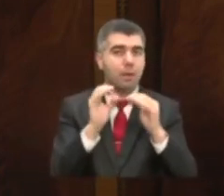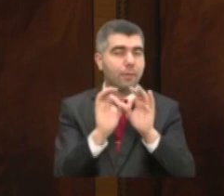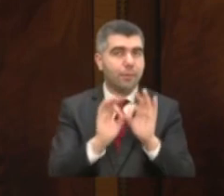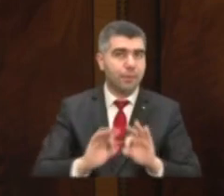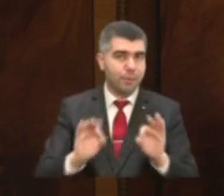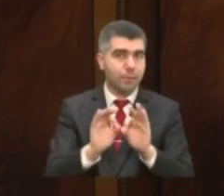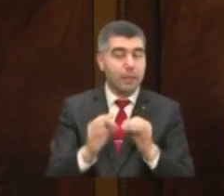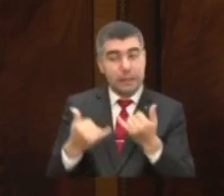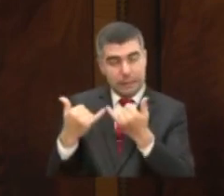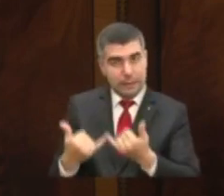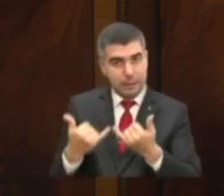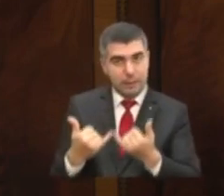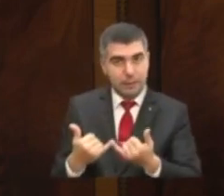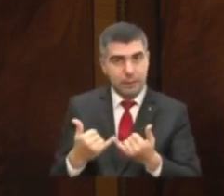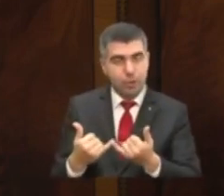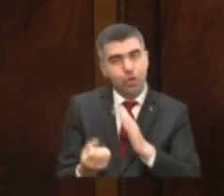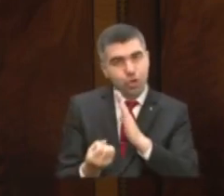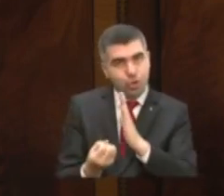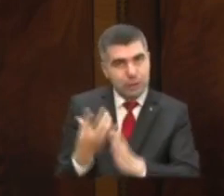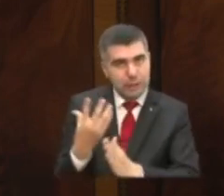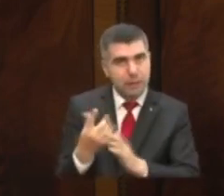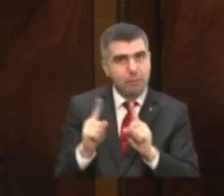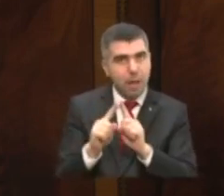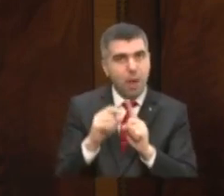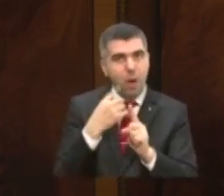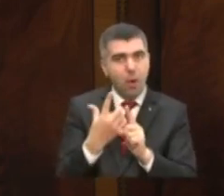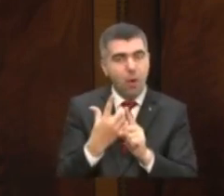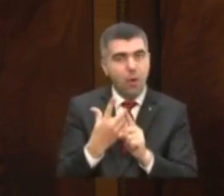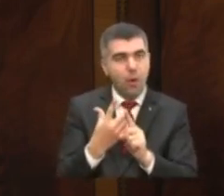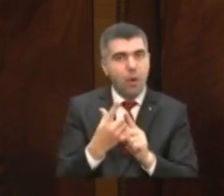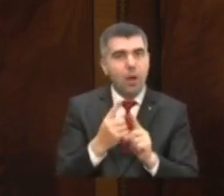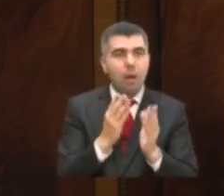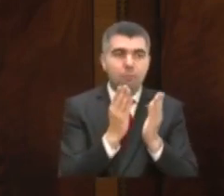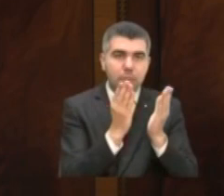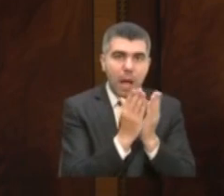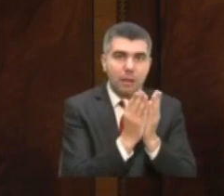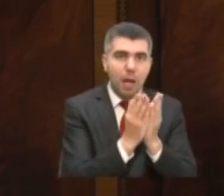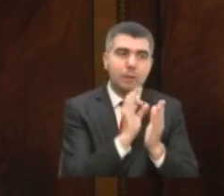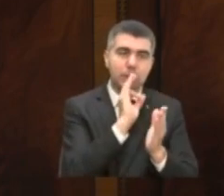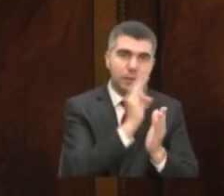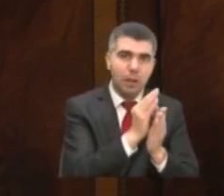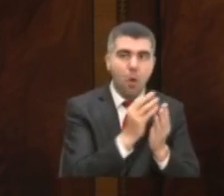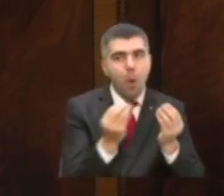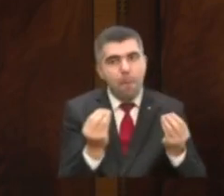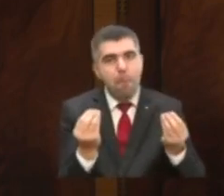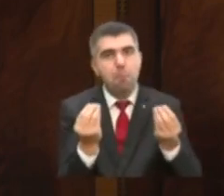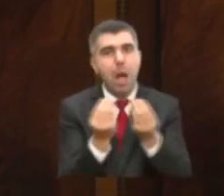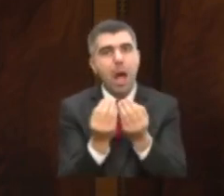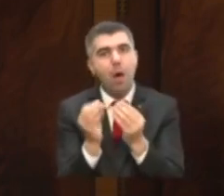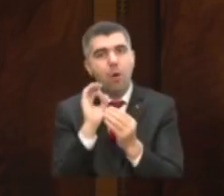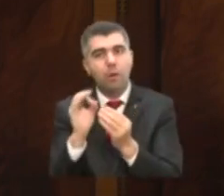وهذا السلك هذا كيمكن التلميذ باش يدير الدراسة ديالو وفي نفس الوقت كيتبع التكوين